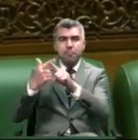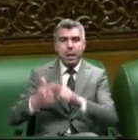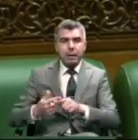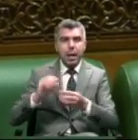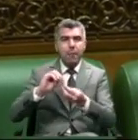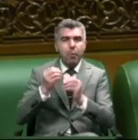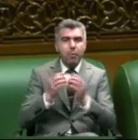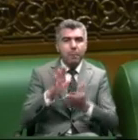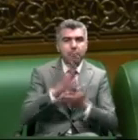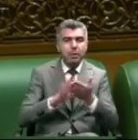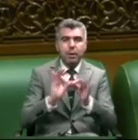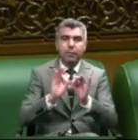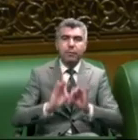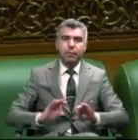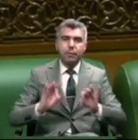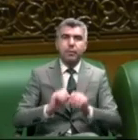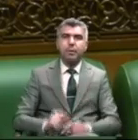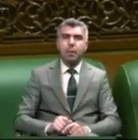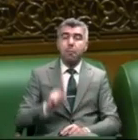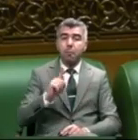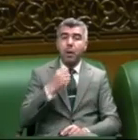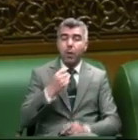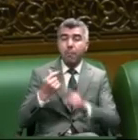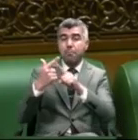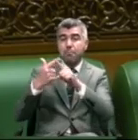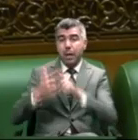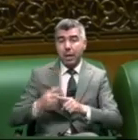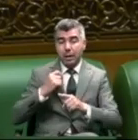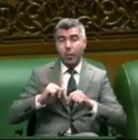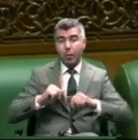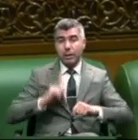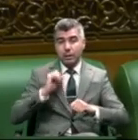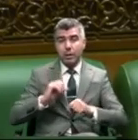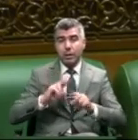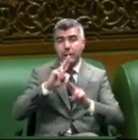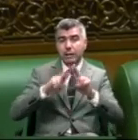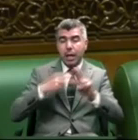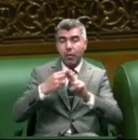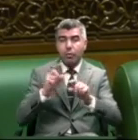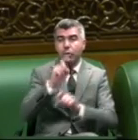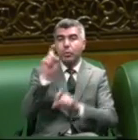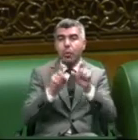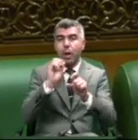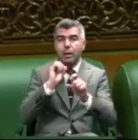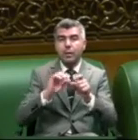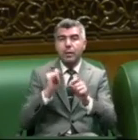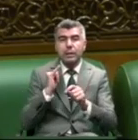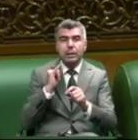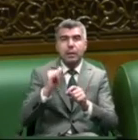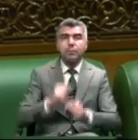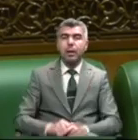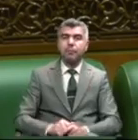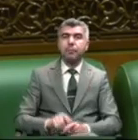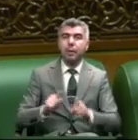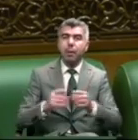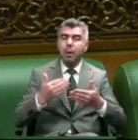اشكاليات كبيره الا انه هذا الماليه العموميه سيد الوزير كانت اجابه ديالك كانت اسئله وكانت اجابه في نفس الوقت في العرض ديالكم وهذا